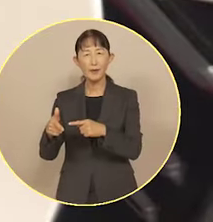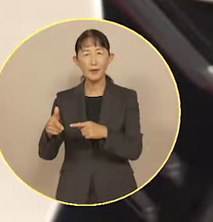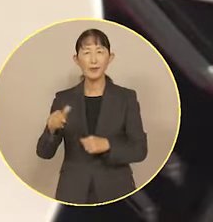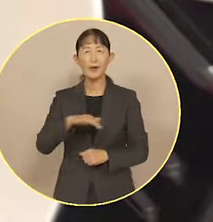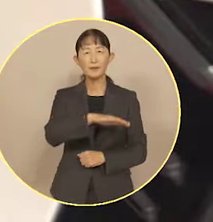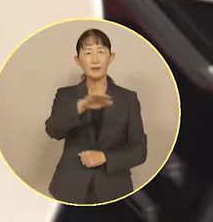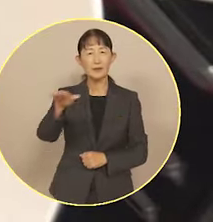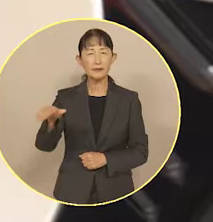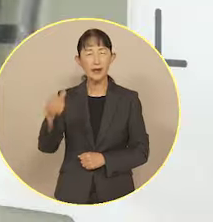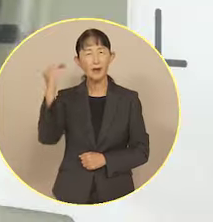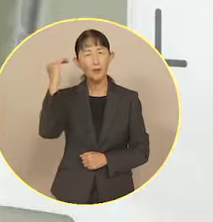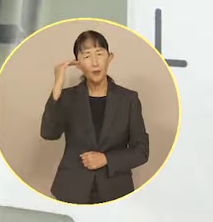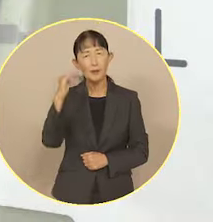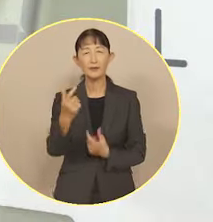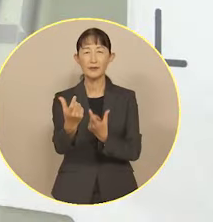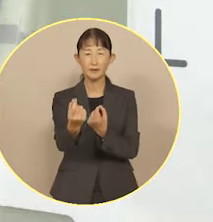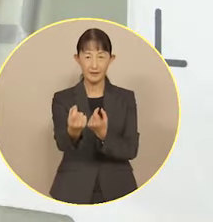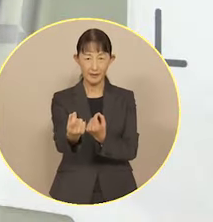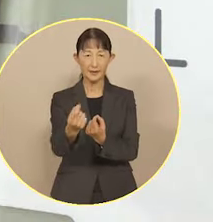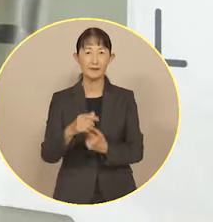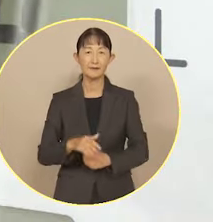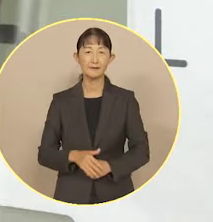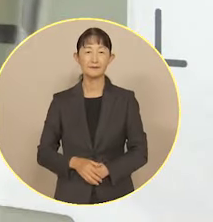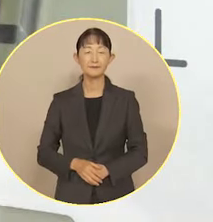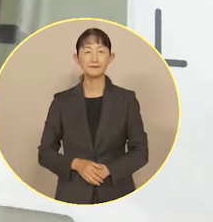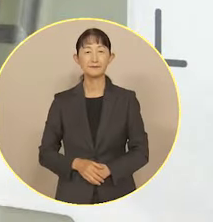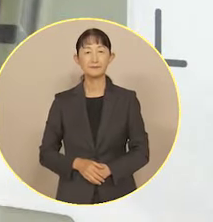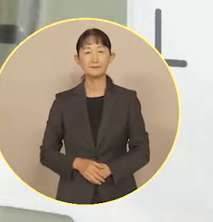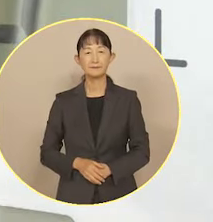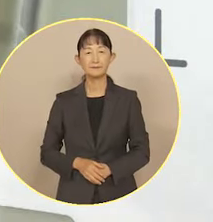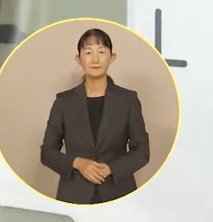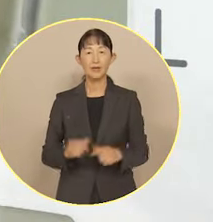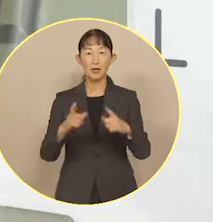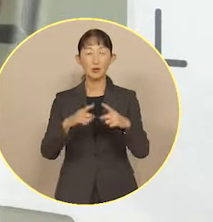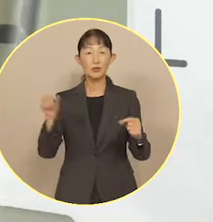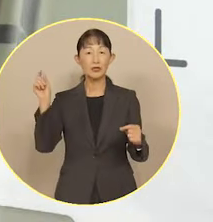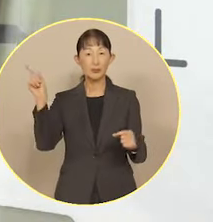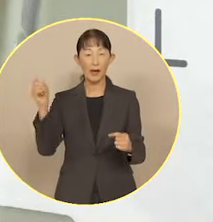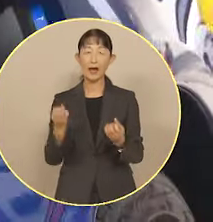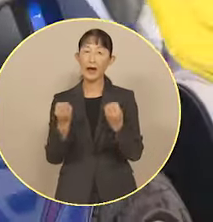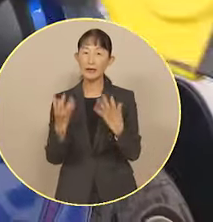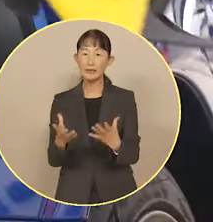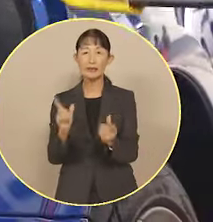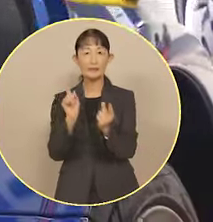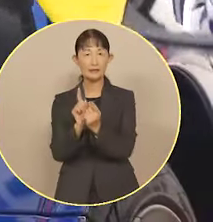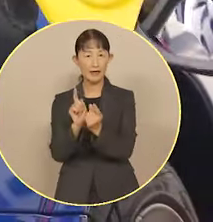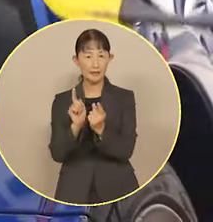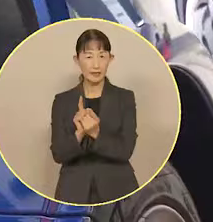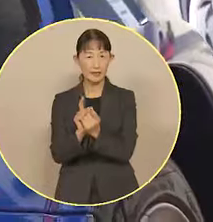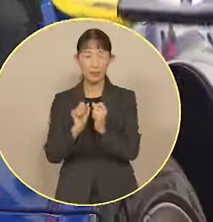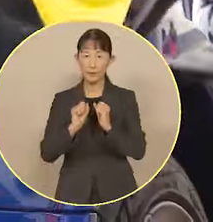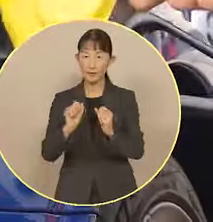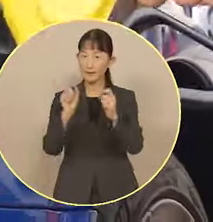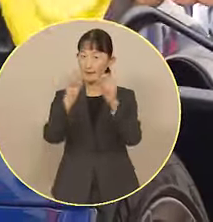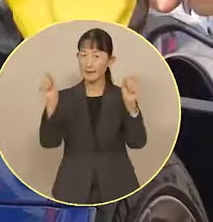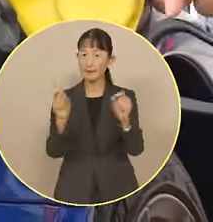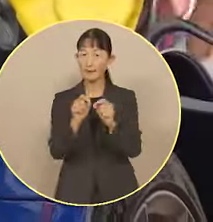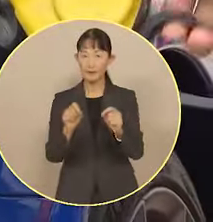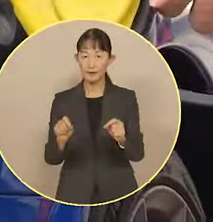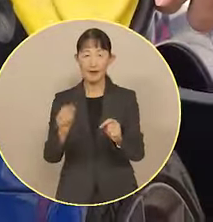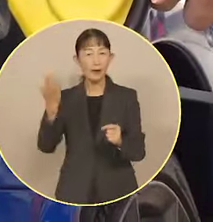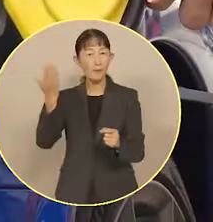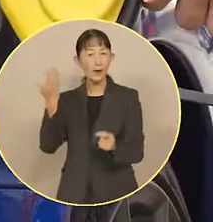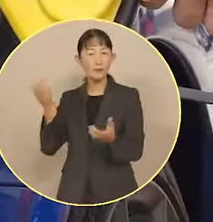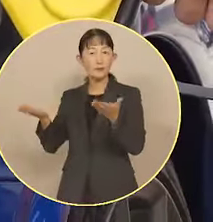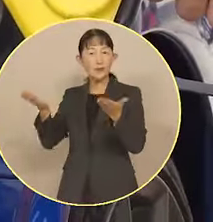今あの皆さんあの困っていらっしゃるんですけども国において新たなま対策が取られ現在一時期と